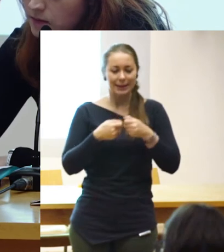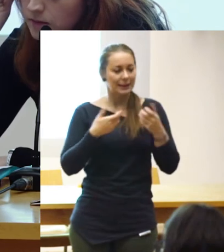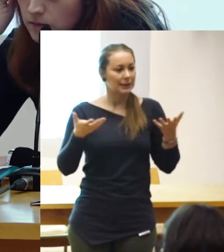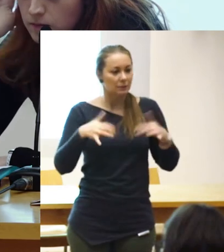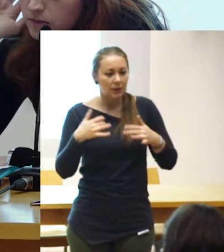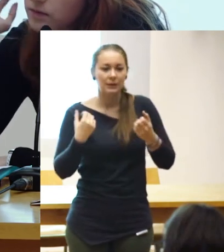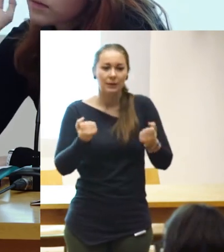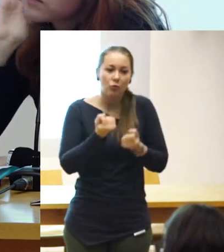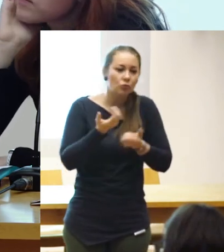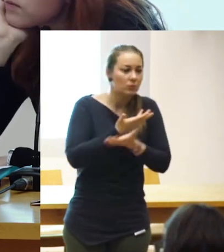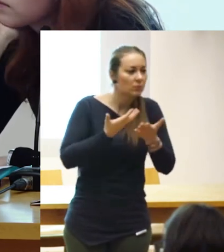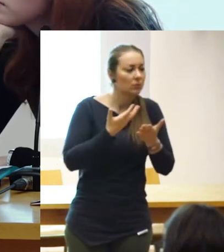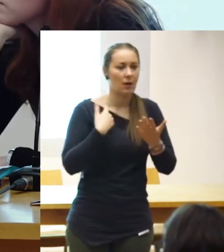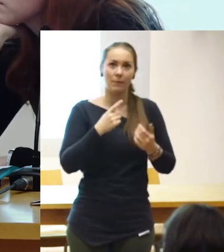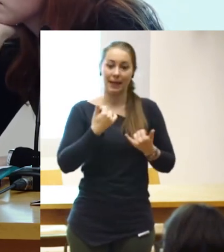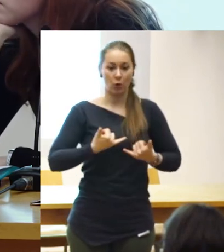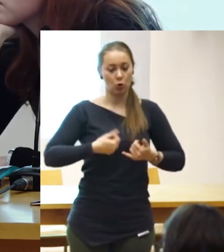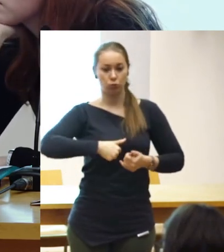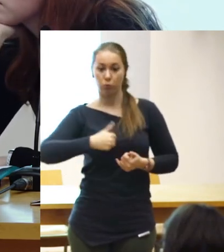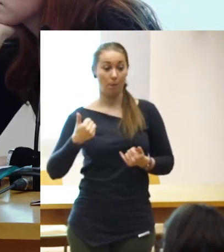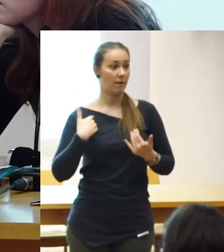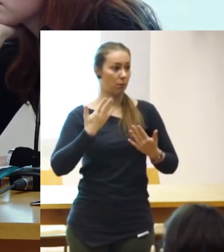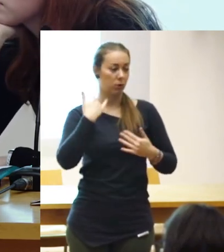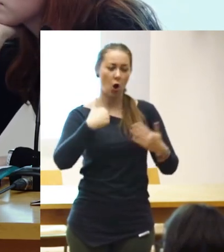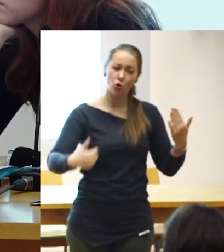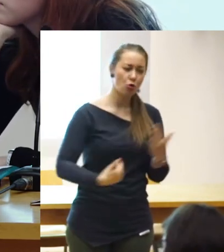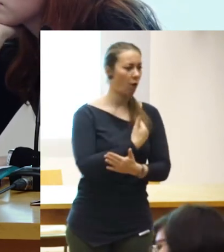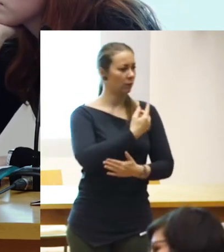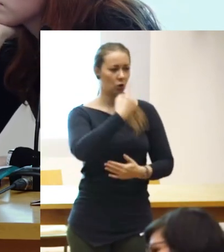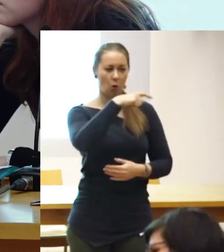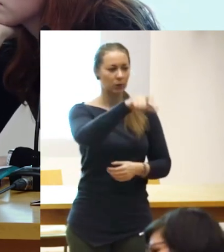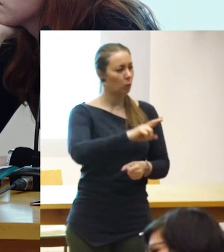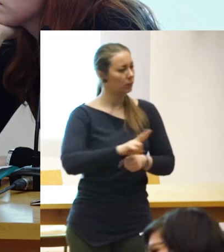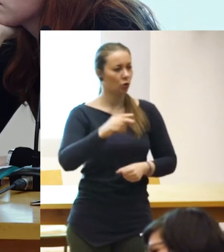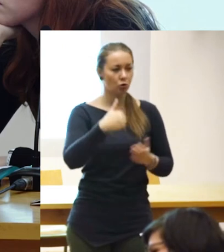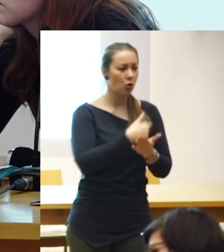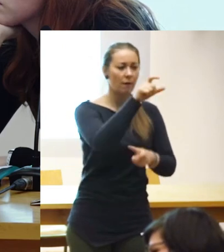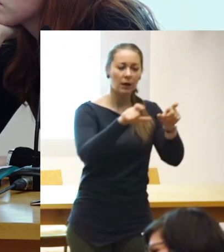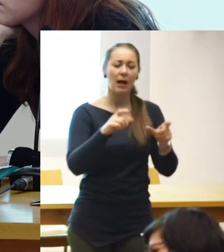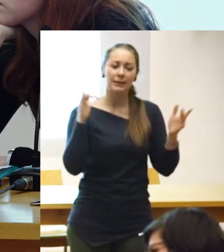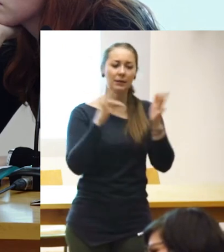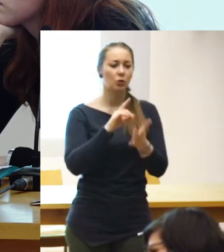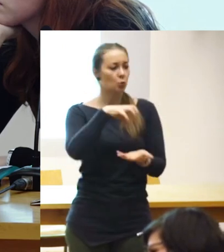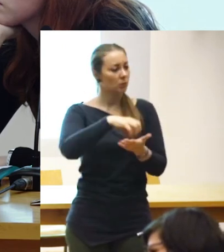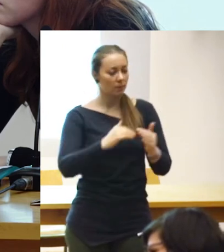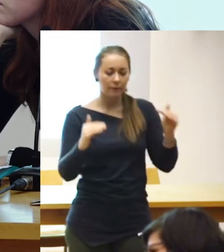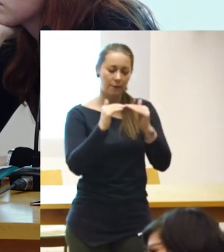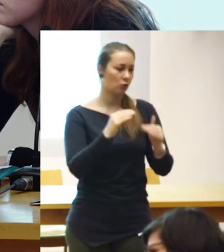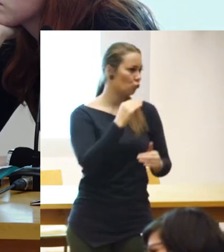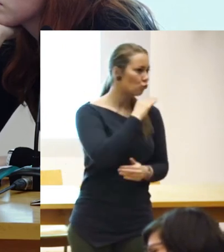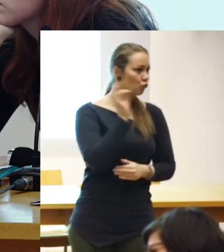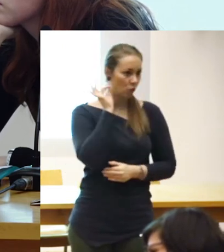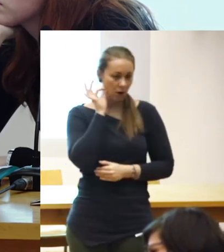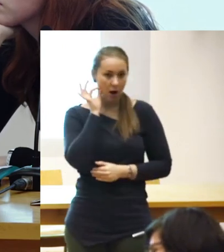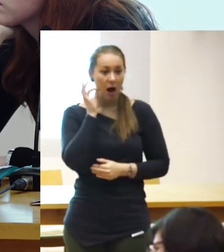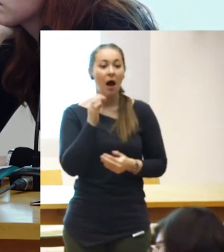jsme poprvé vlastně oslovovali novou porotu a dbali jsme na to, aby aby to bylo genderově vyvážené, ale to,